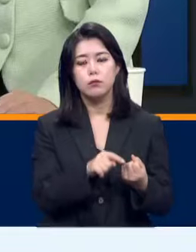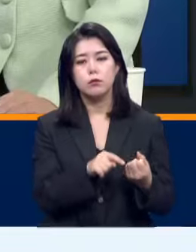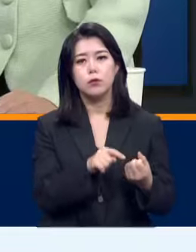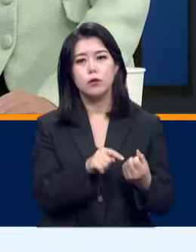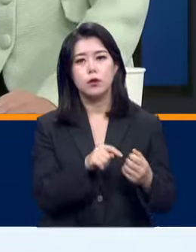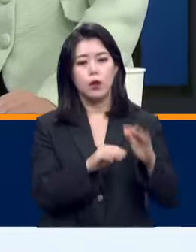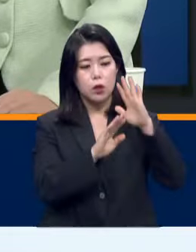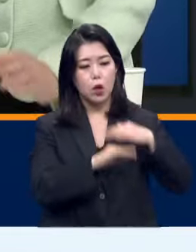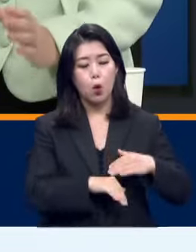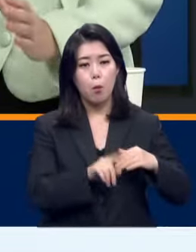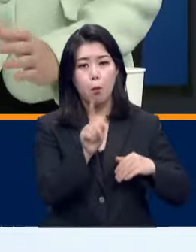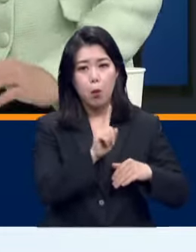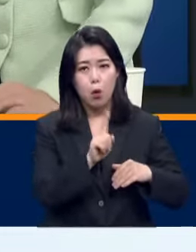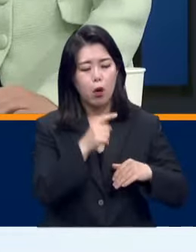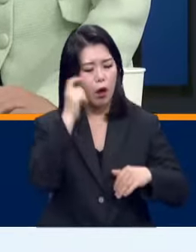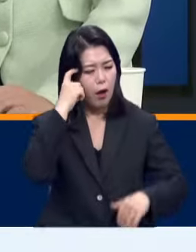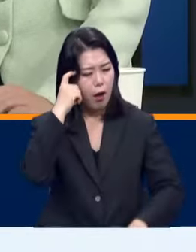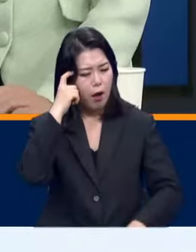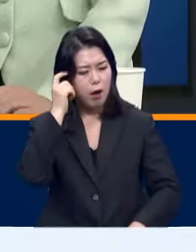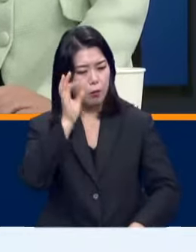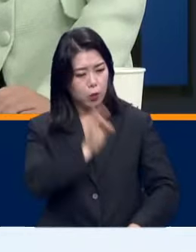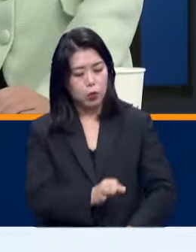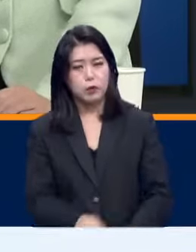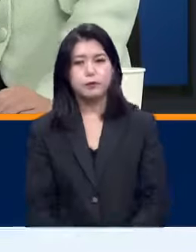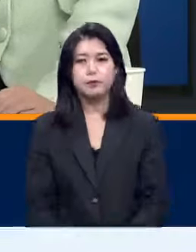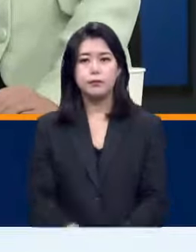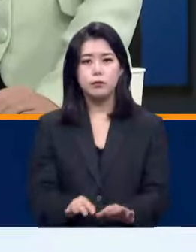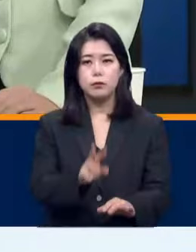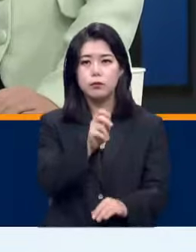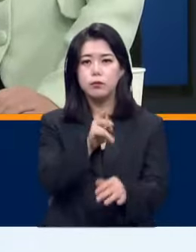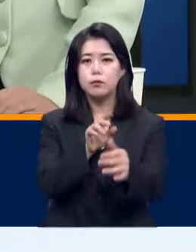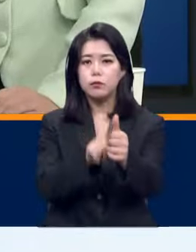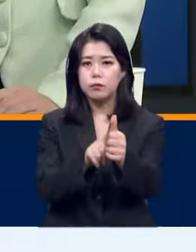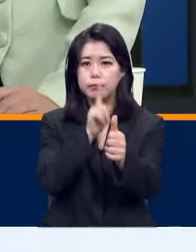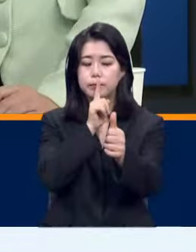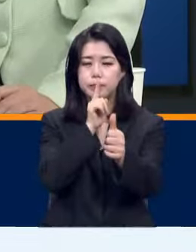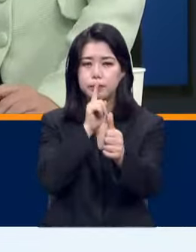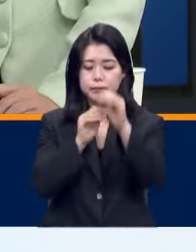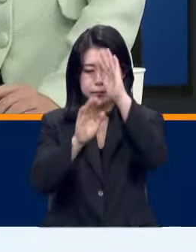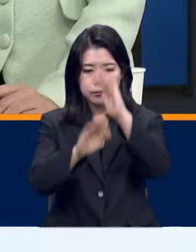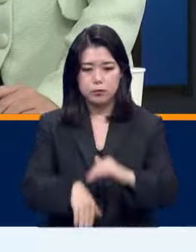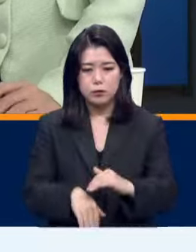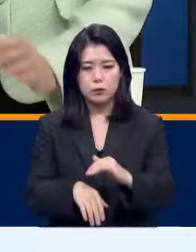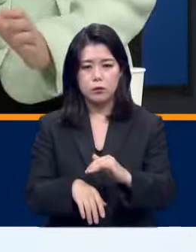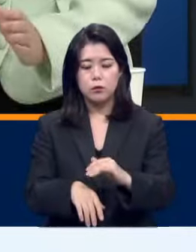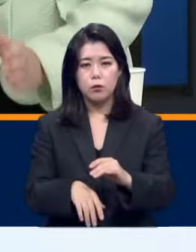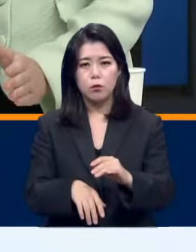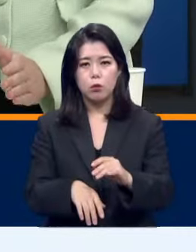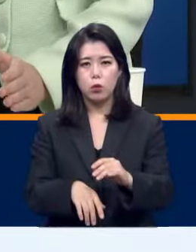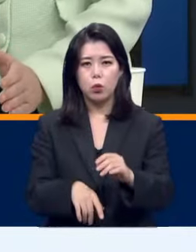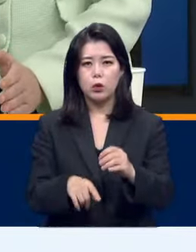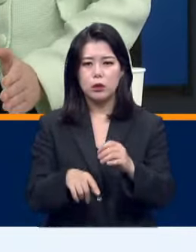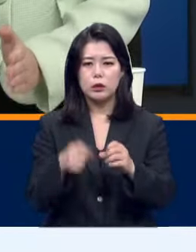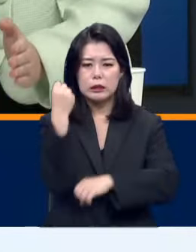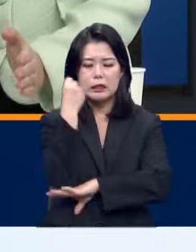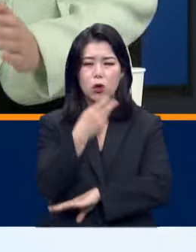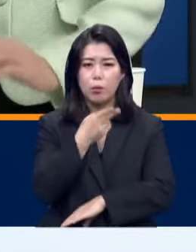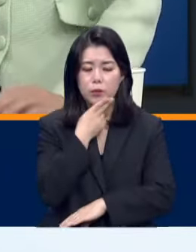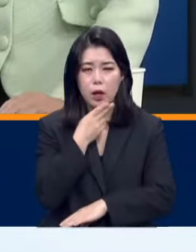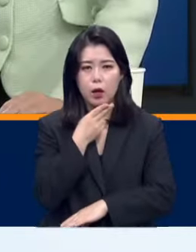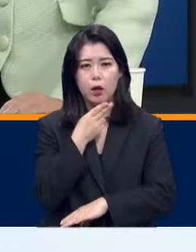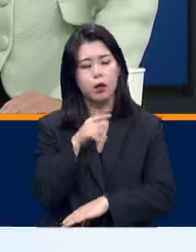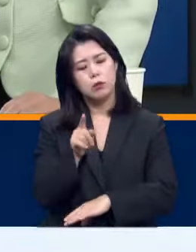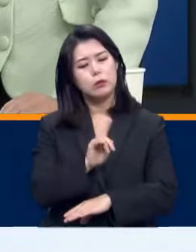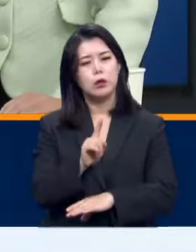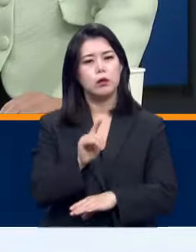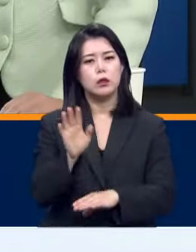어떤 것이 나올 것인지를 생각해 본다면 단순히 명태 씨의 이야기들이 아무 근거 없다라고 보기에는 어느 정도의 지점은